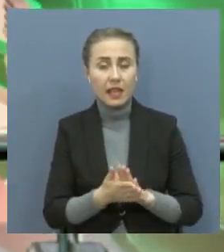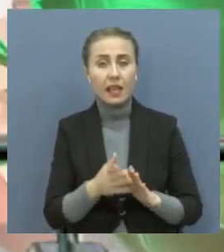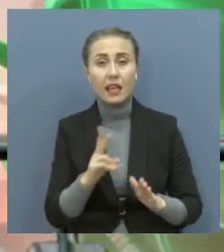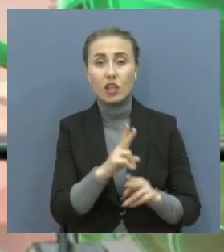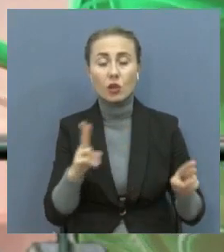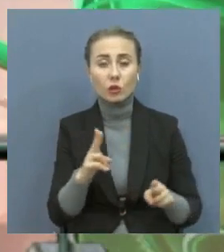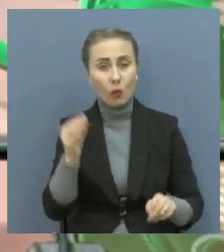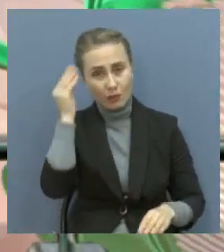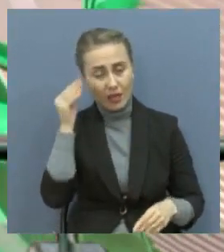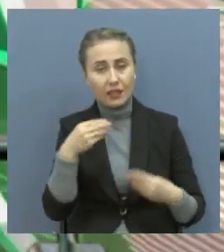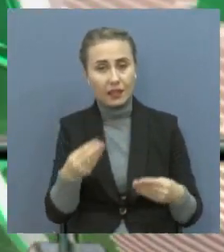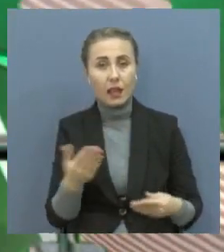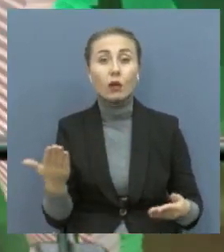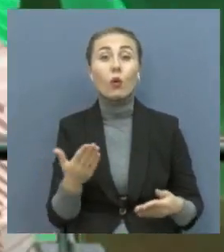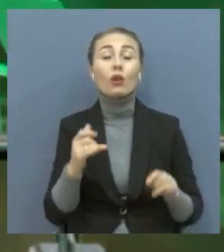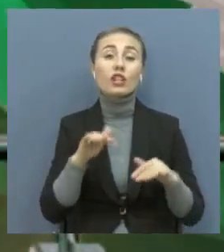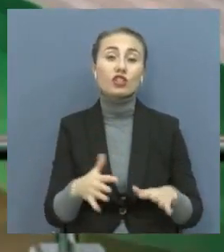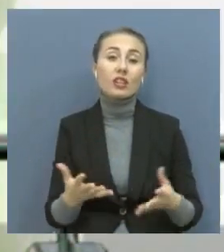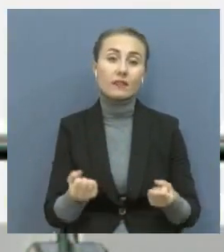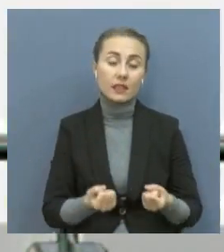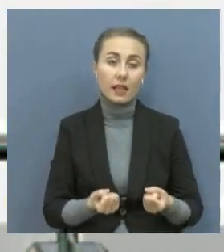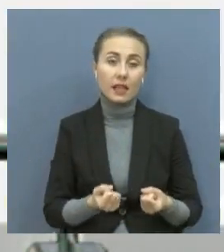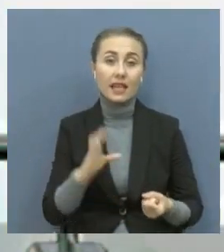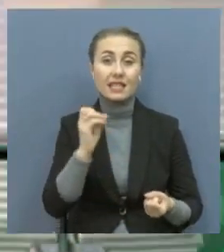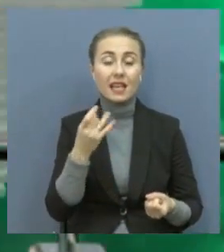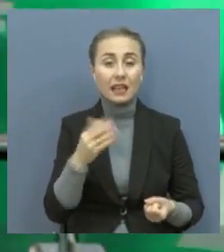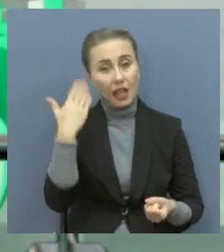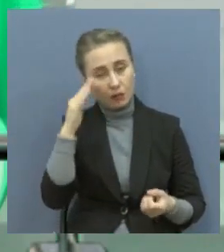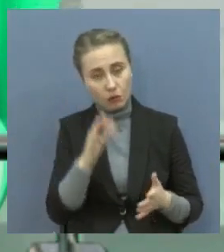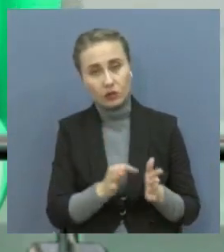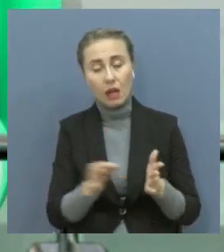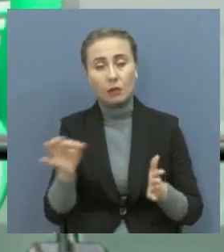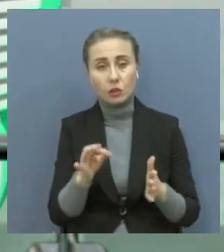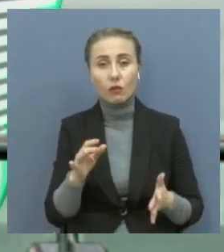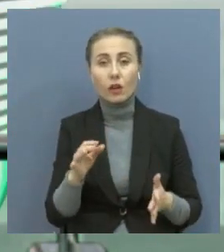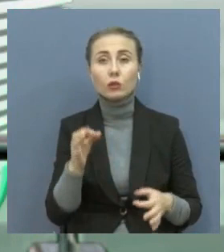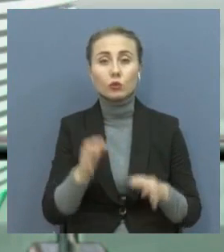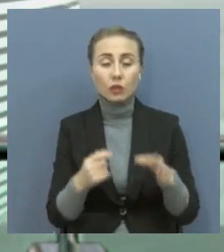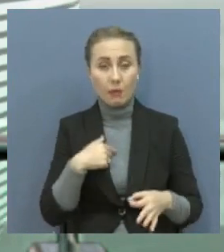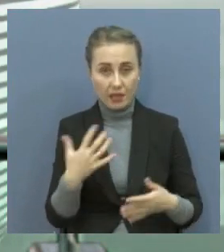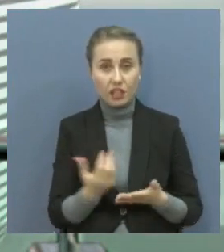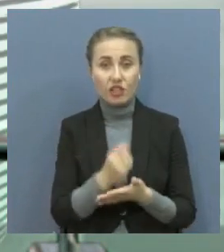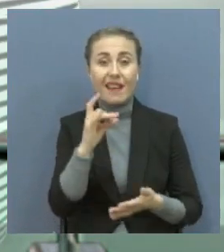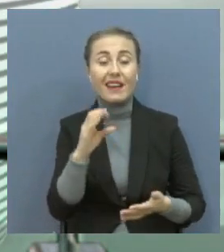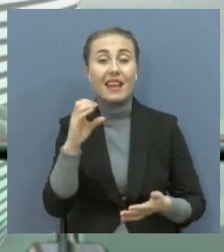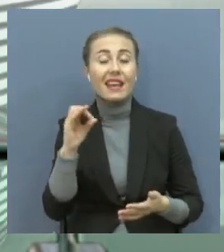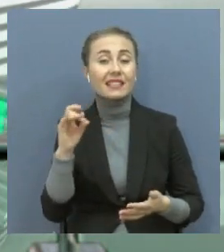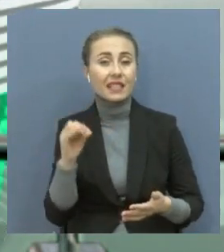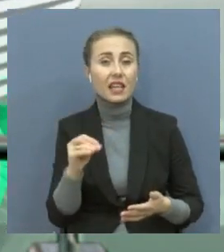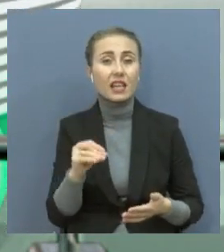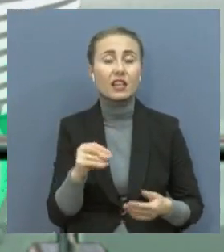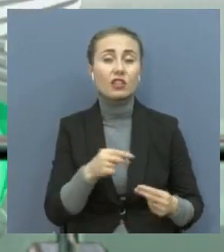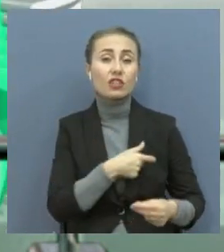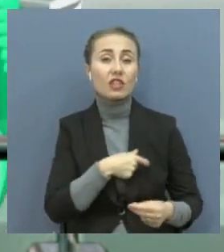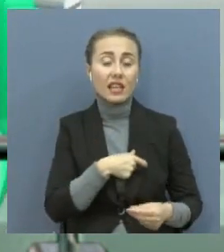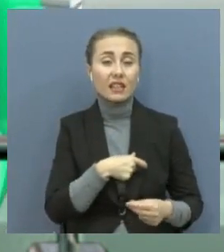может навязать им какое-либо решение. На сайте Акмолинского областного суда мы нашли реестр медиаторов и членов Совета